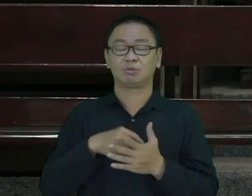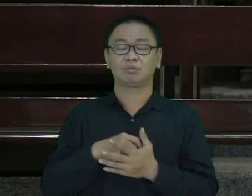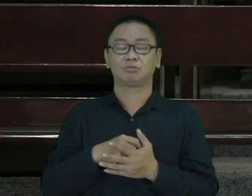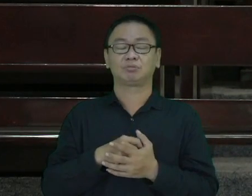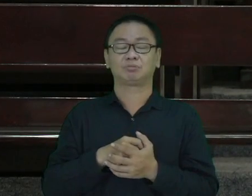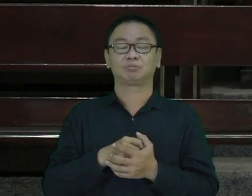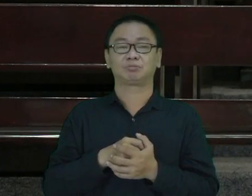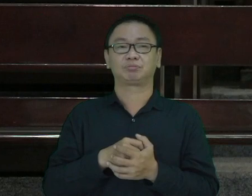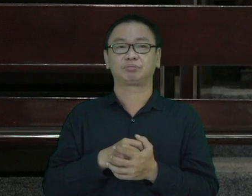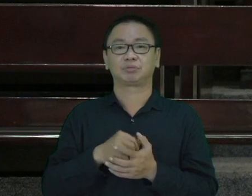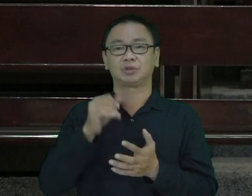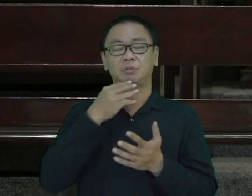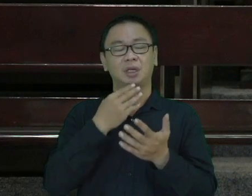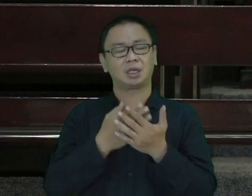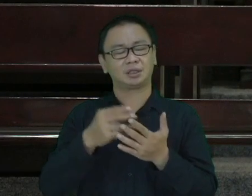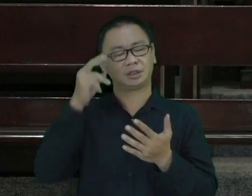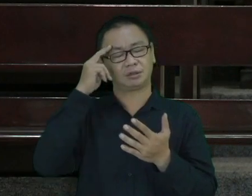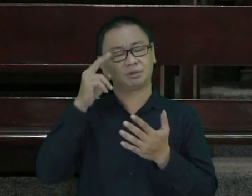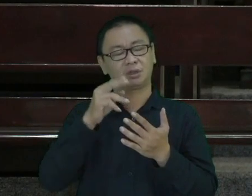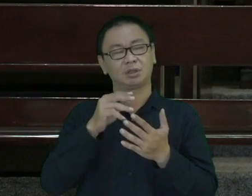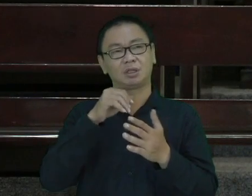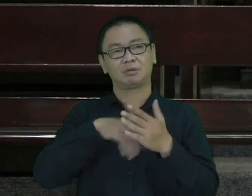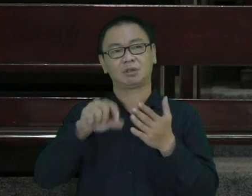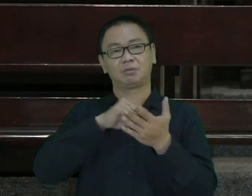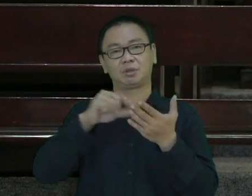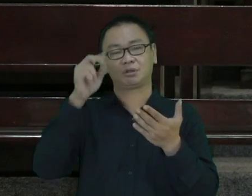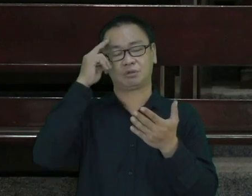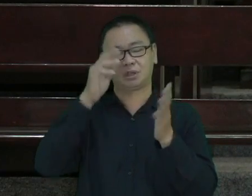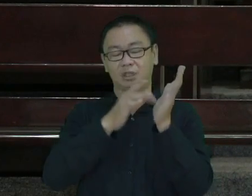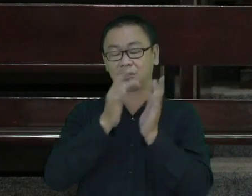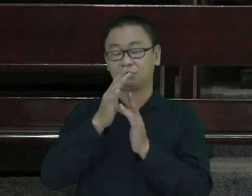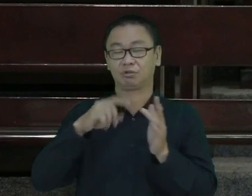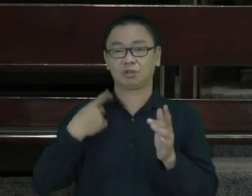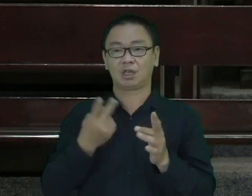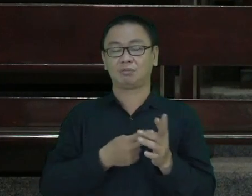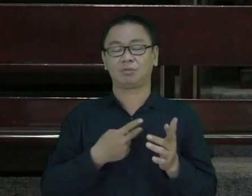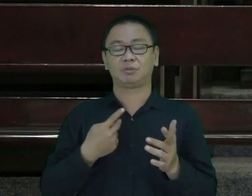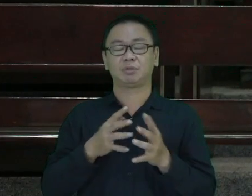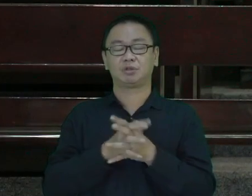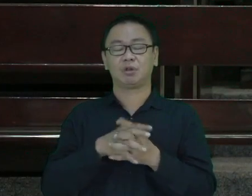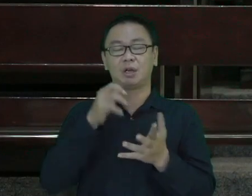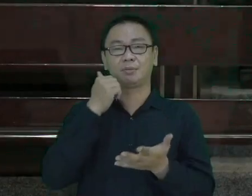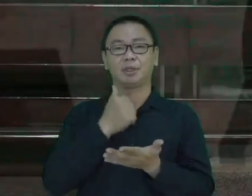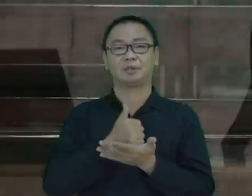Tuhan. Terima kasih Tuhan, dalam nama Tuhan Yesus kami sudah berdoa. Amin.